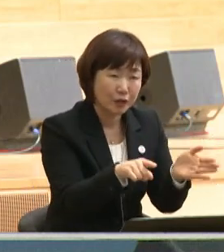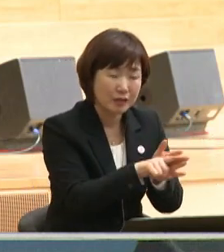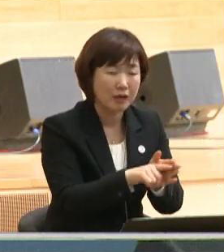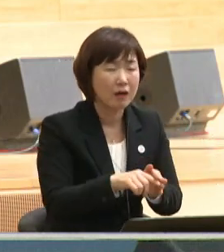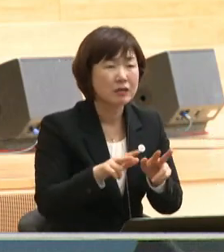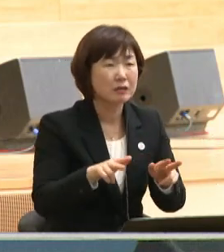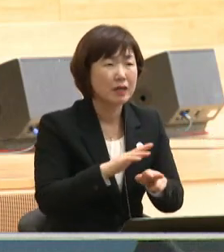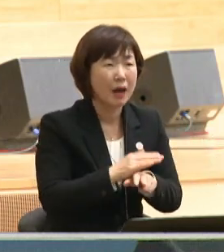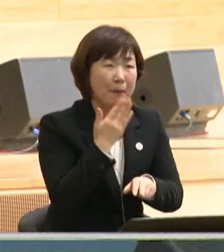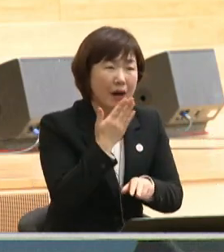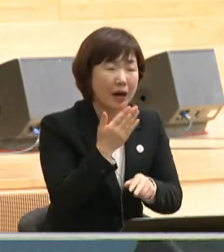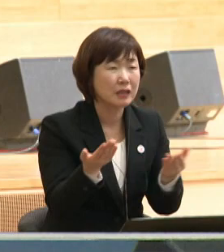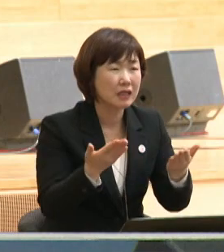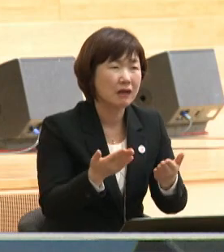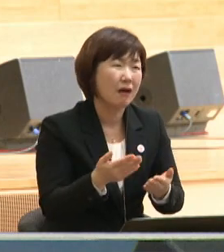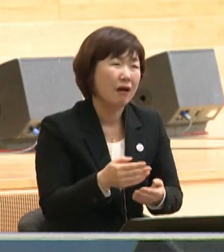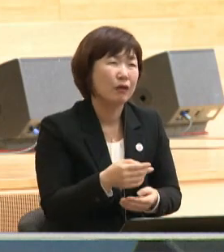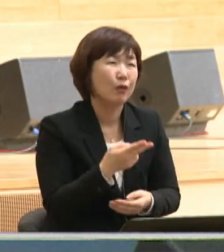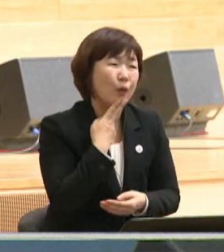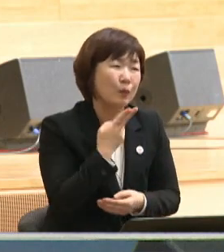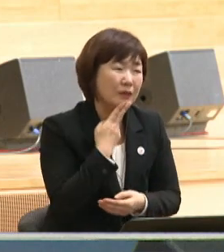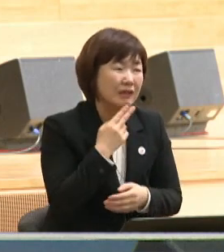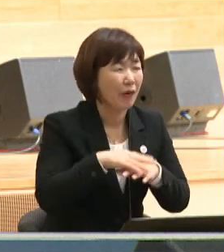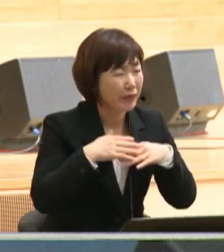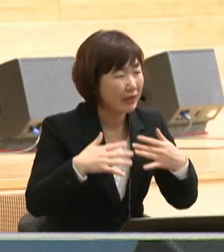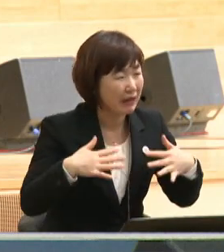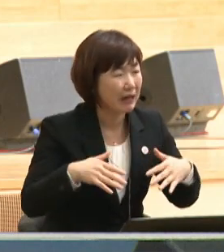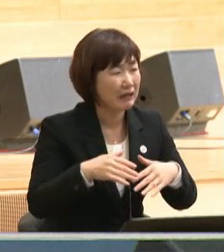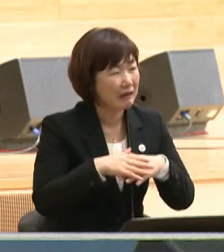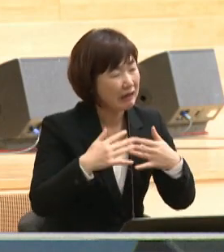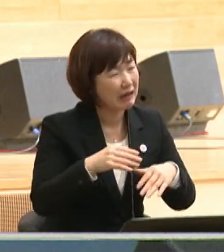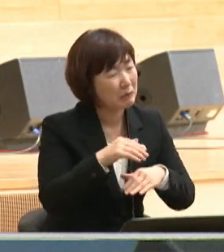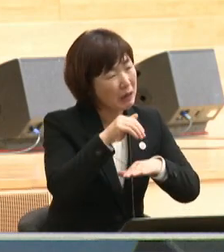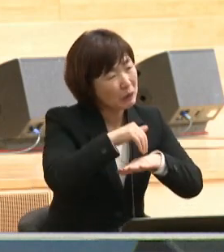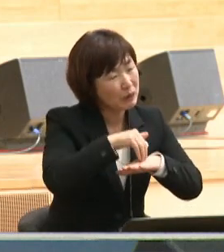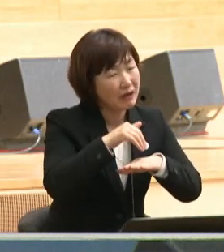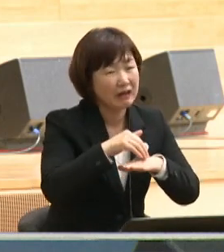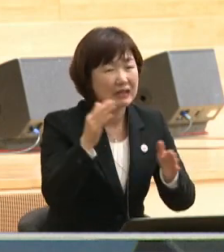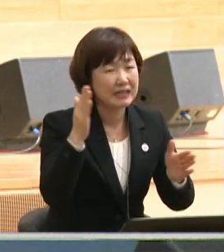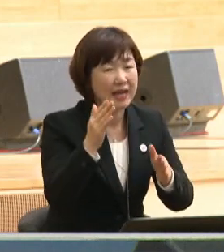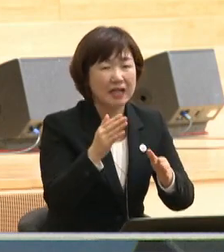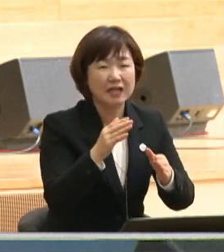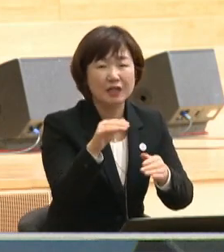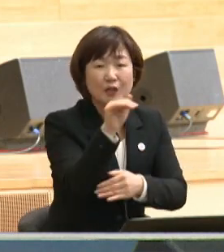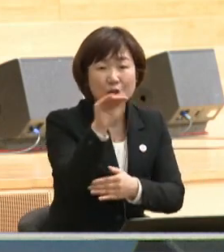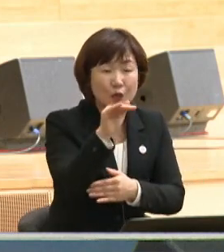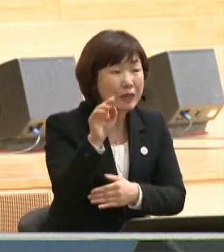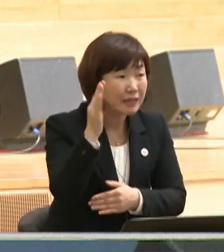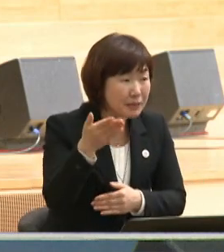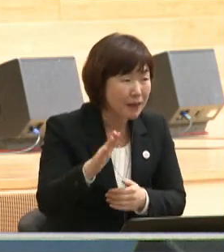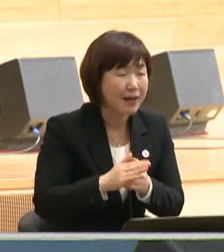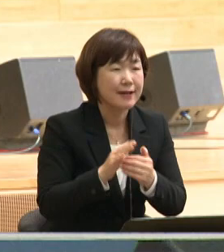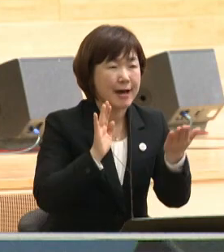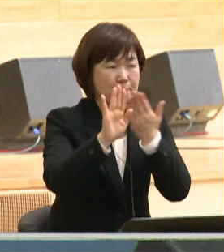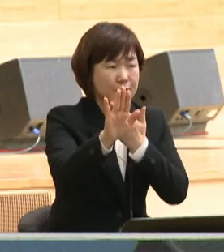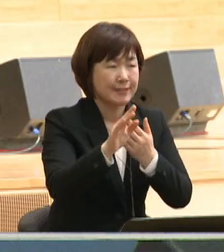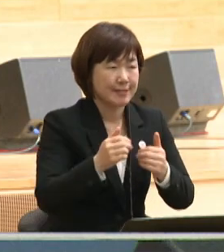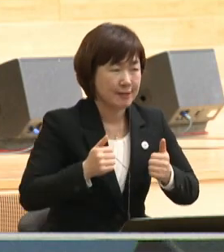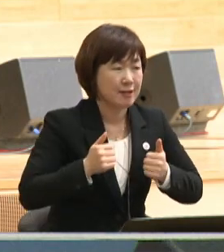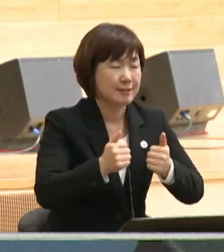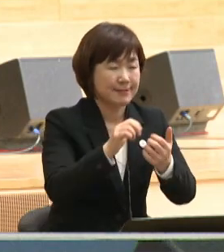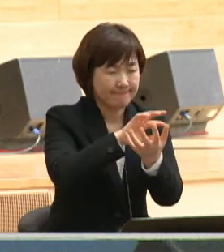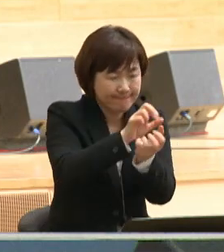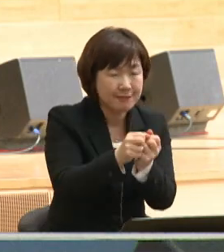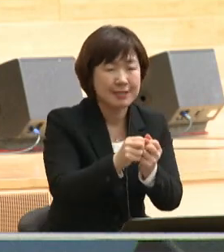지금 할 수 있는 것은 아무것도 없는 그런 연약한 훈련병 수준이라고 한다면 이제부터라도 열심히 훈련하여